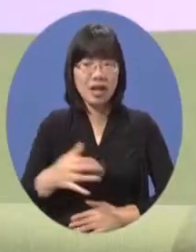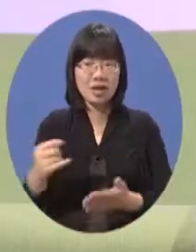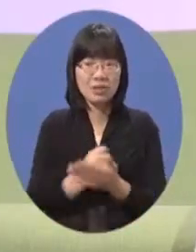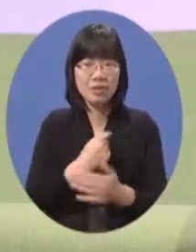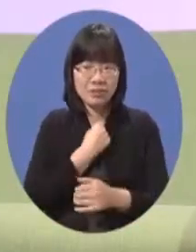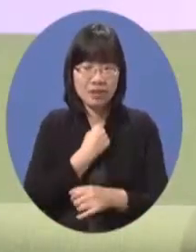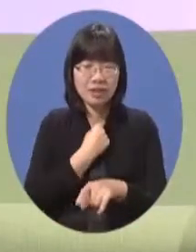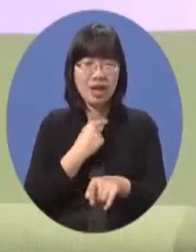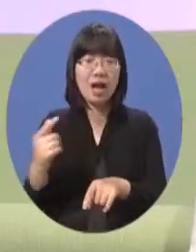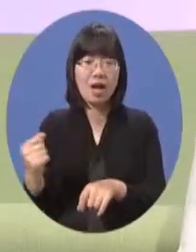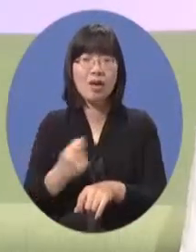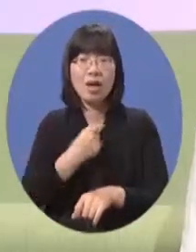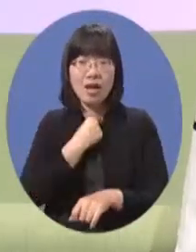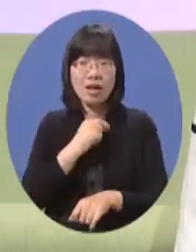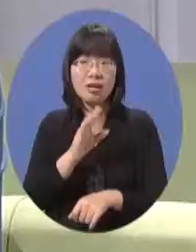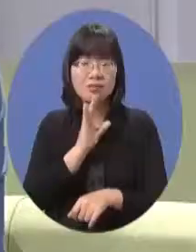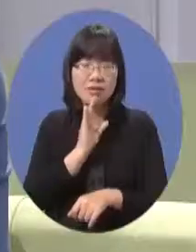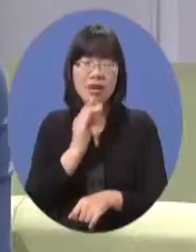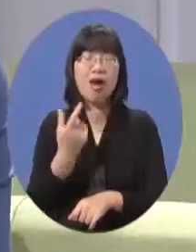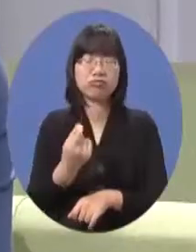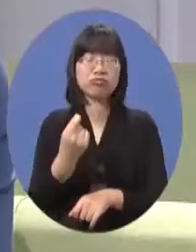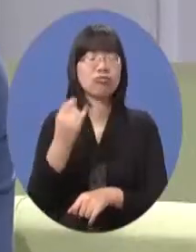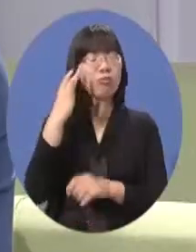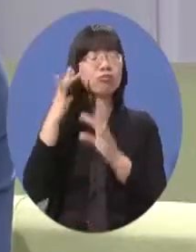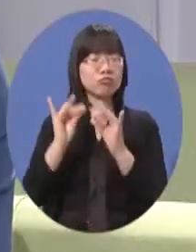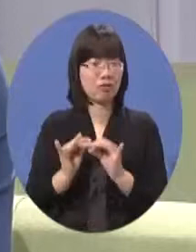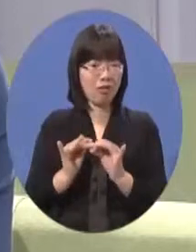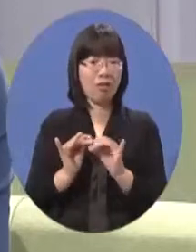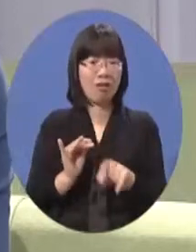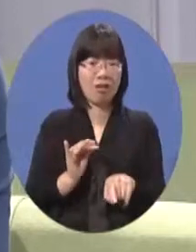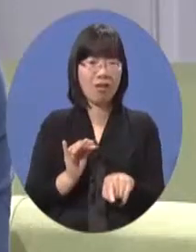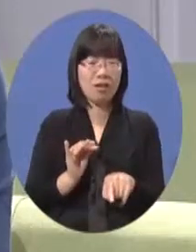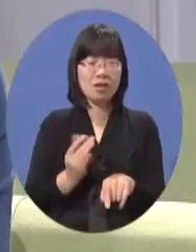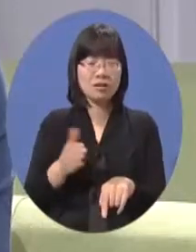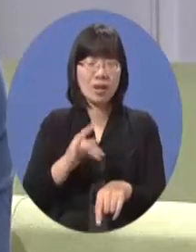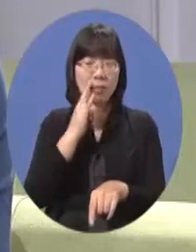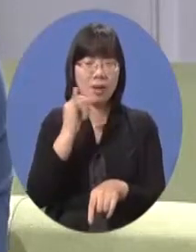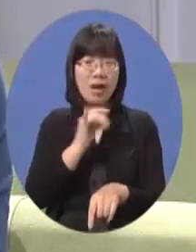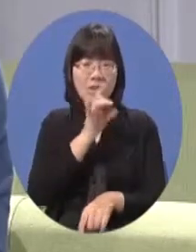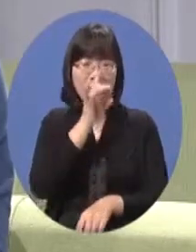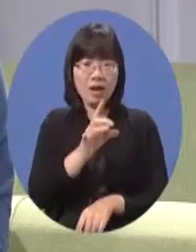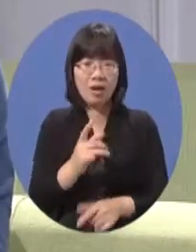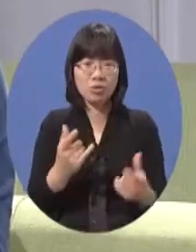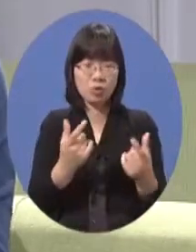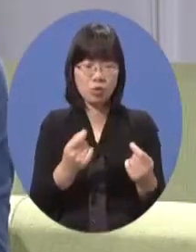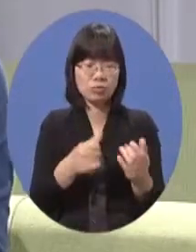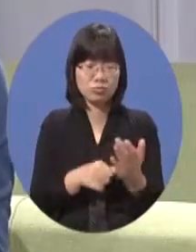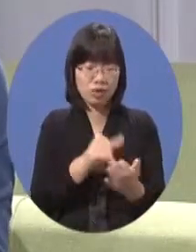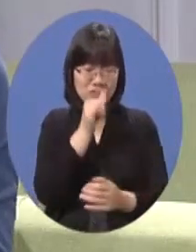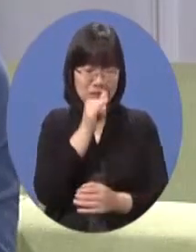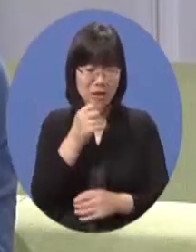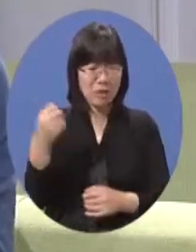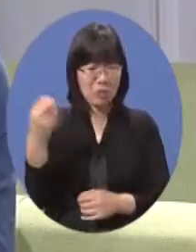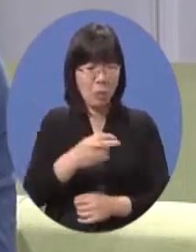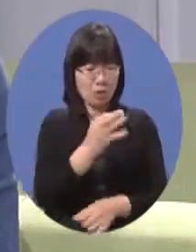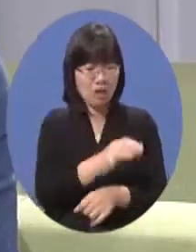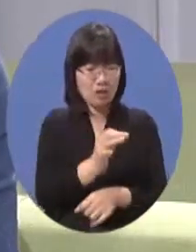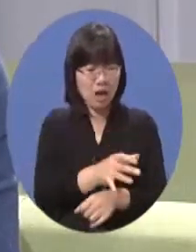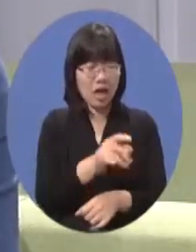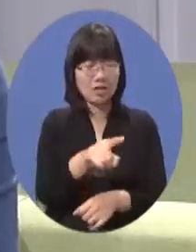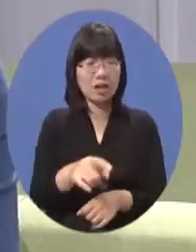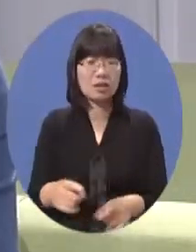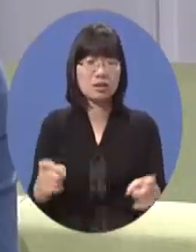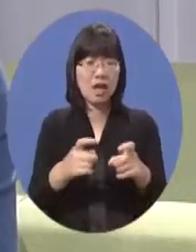아 네가 갖고 싶구나. 그랬구나. 근데 엄마가 이게 안 돼. 똑같은 거 또 했는데 넌 맨날 그러니 그렇게 싸우는